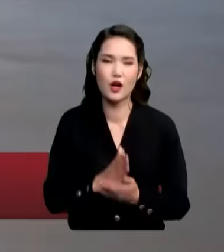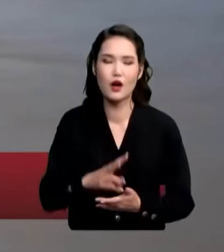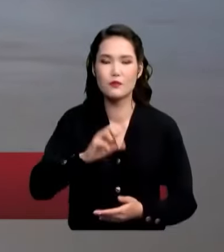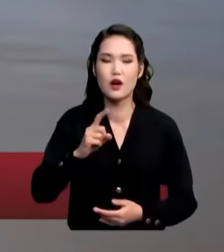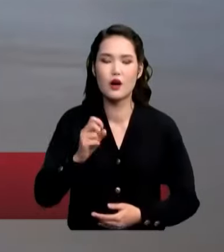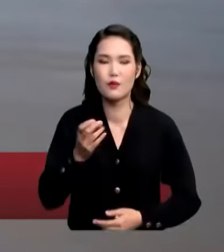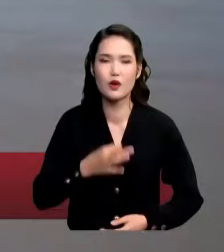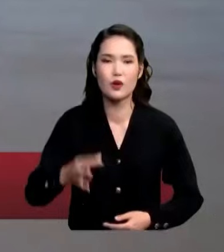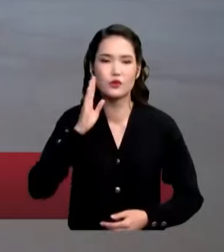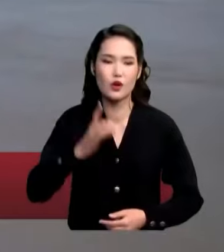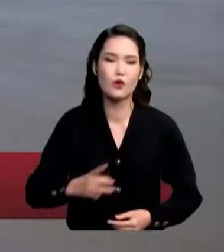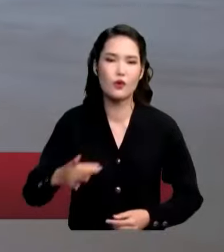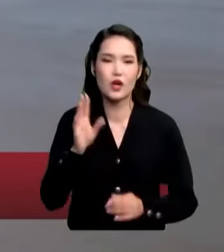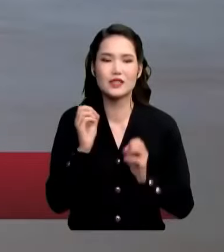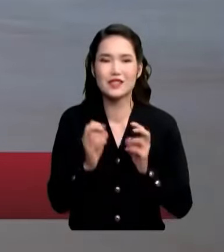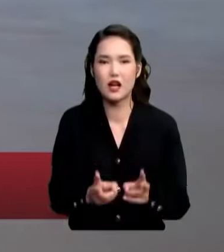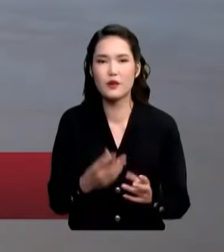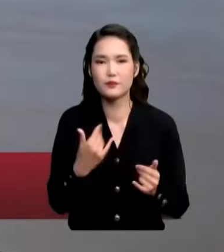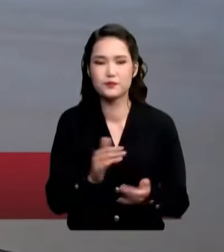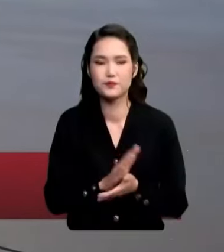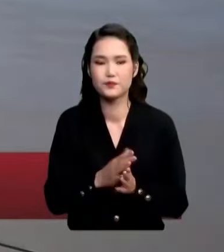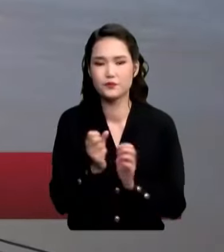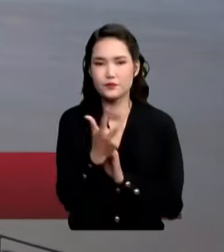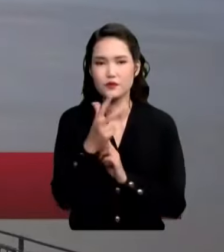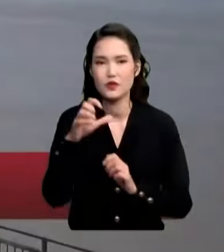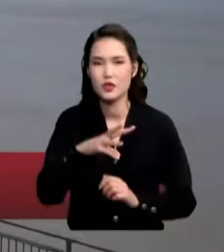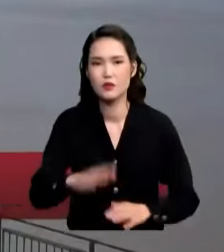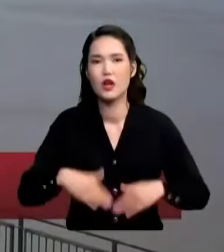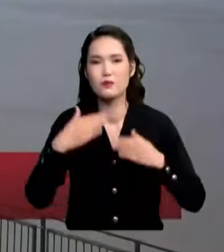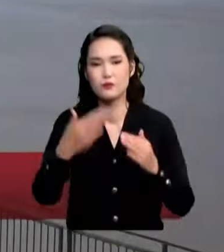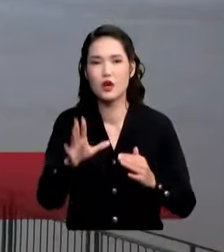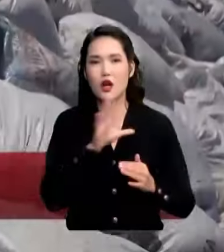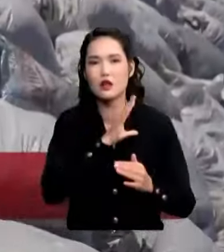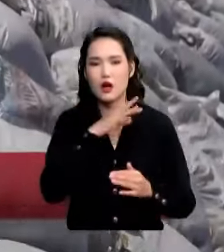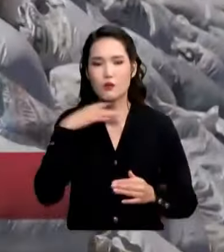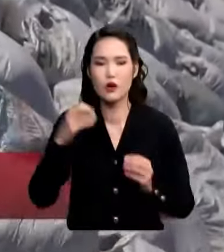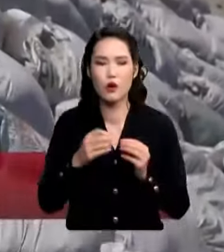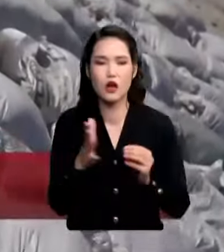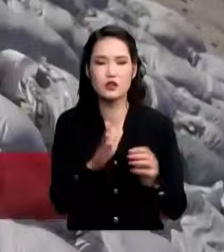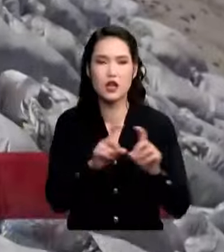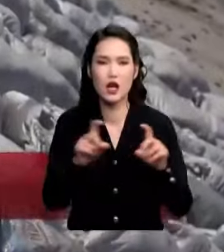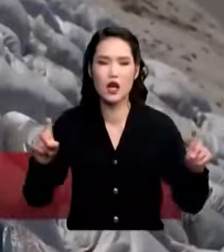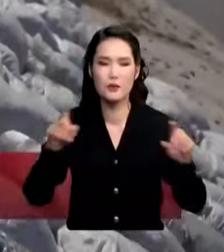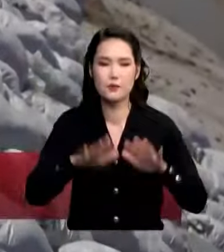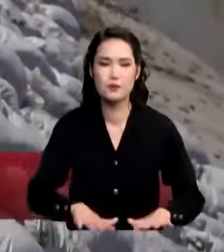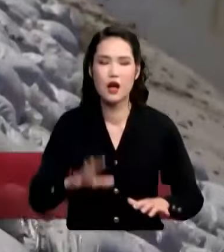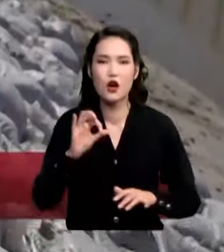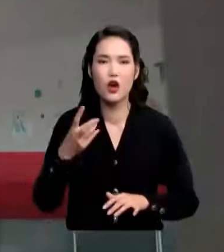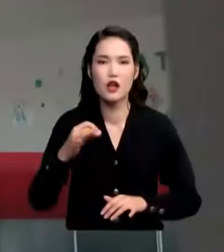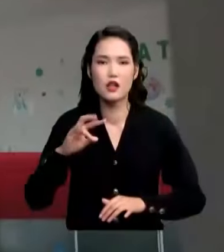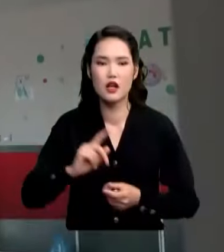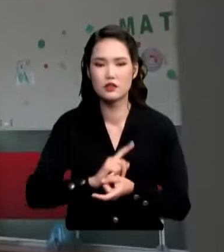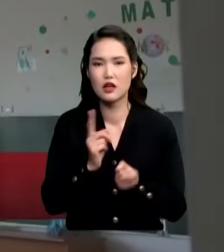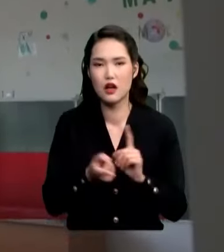Махамбет ауданында да өзен деңгейі қауіпті межеден 13 сантиметрге көтерілген. Бұған дейін ондағы 15 мектептің оқушылары онлайн форматта білім